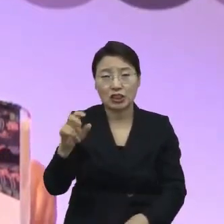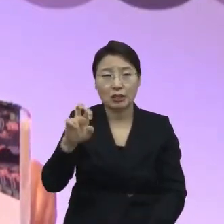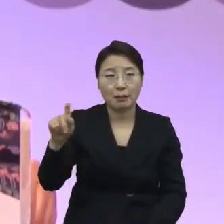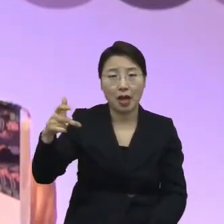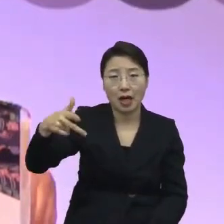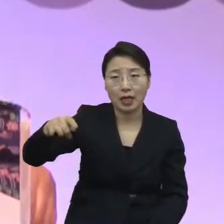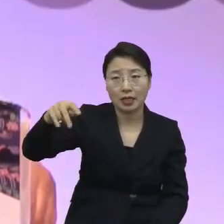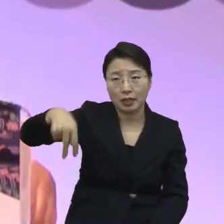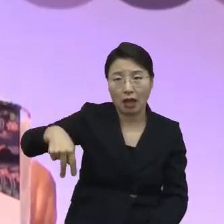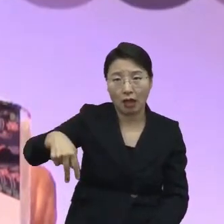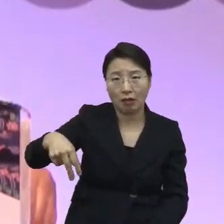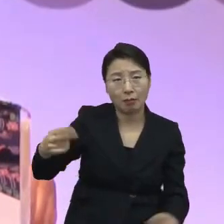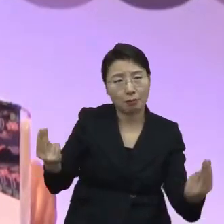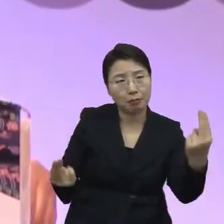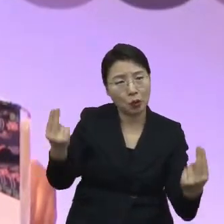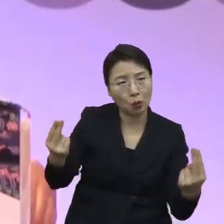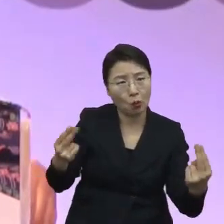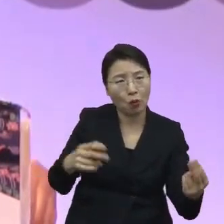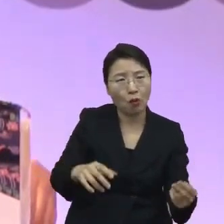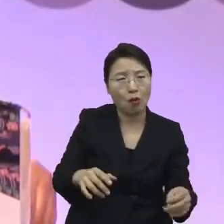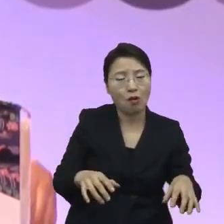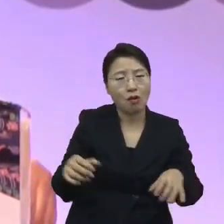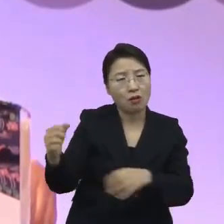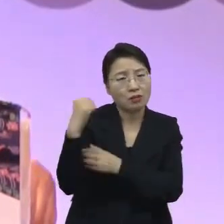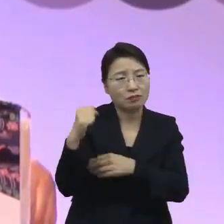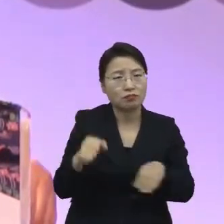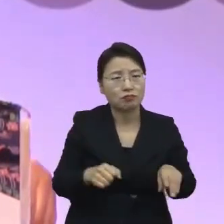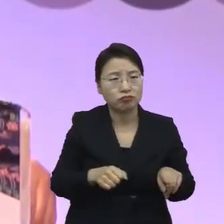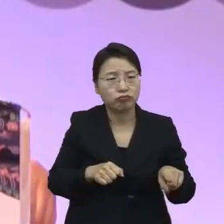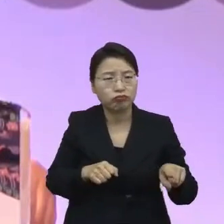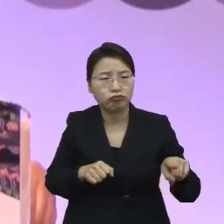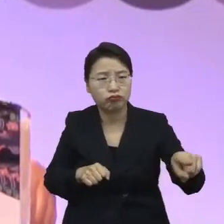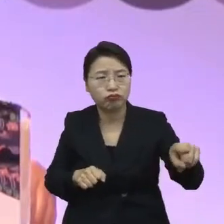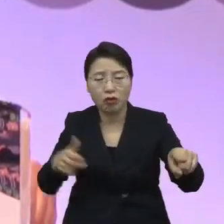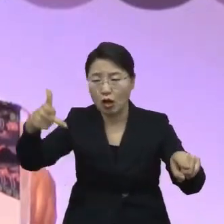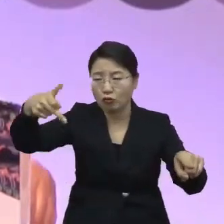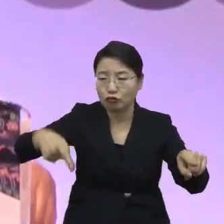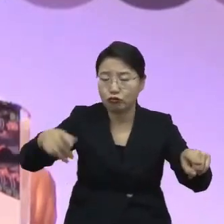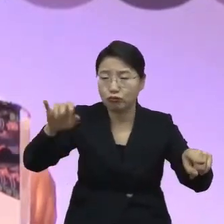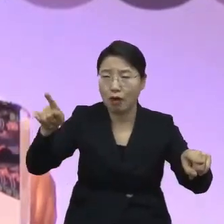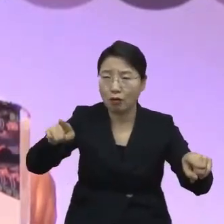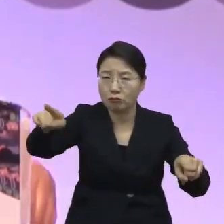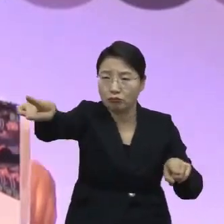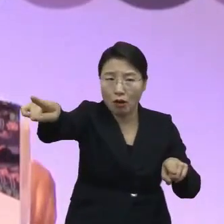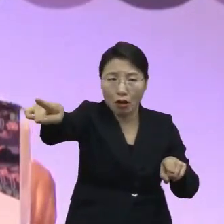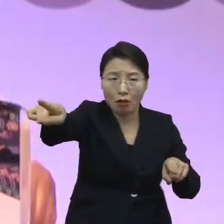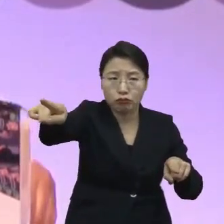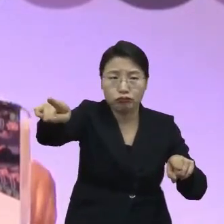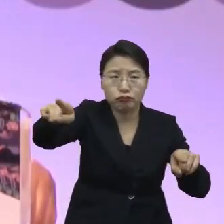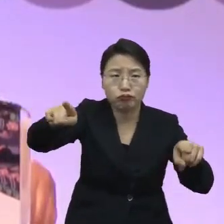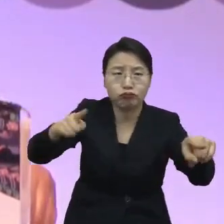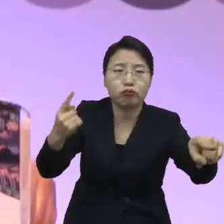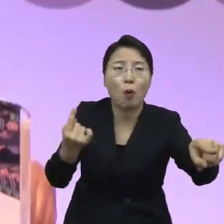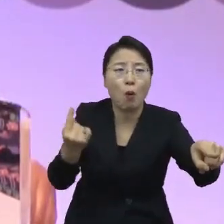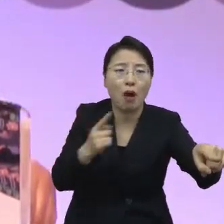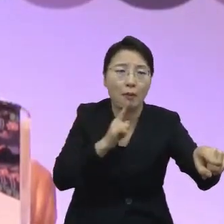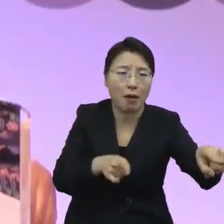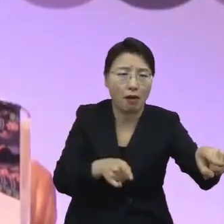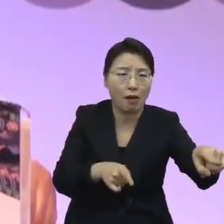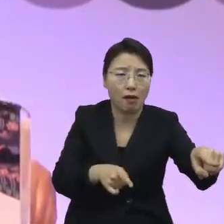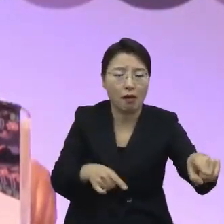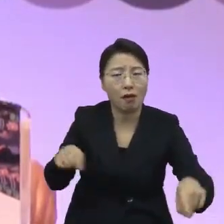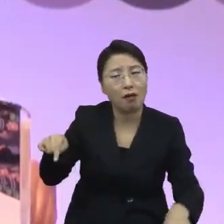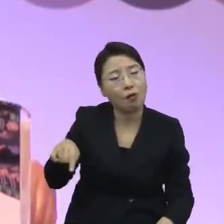점유율을 찾고 있습니다. 조만간 쿠팡을 앞선다는 얘기가 있습니다. 소매상, 소매 유통상이 쑥대밭이 될